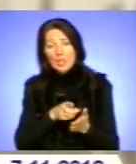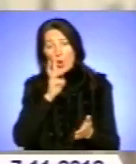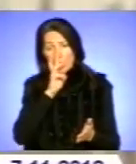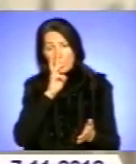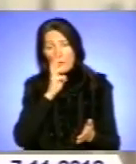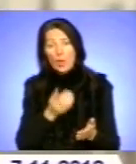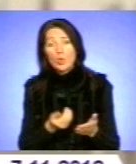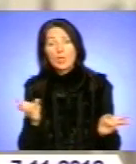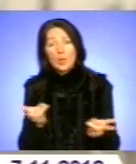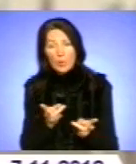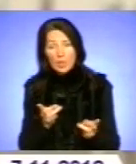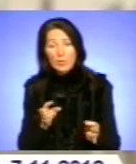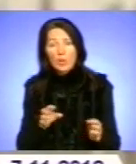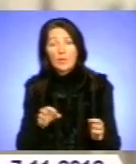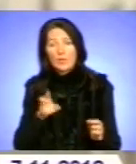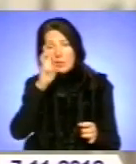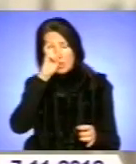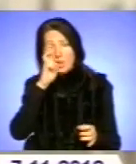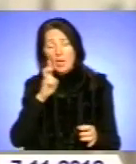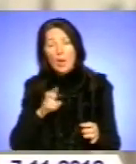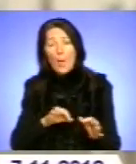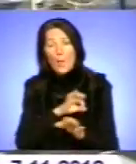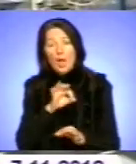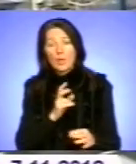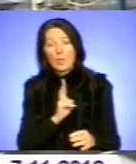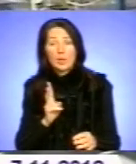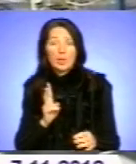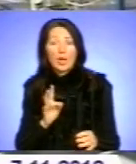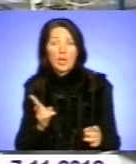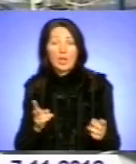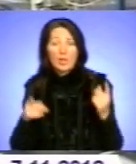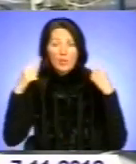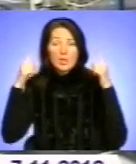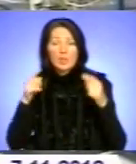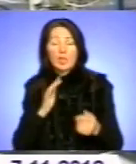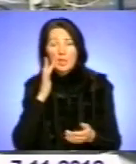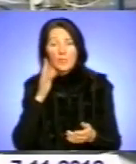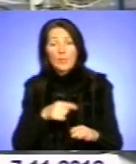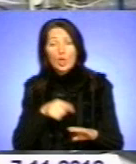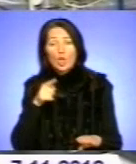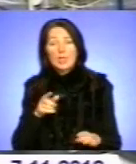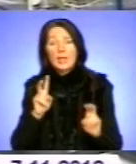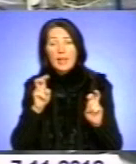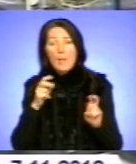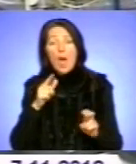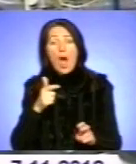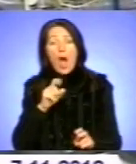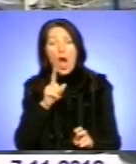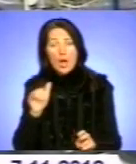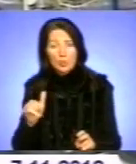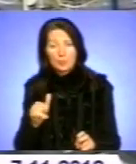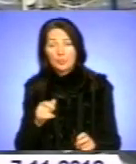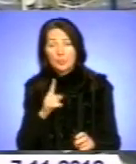стране проектов на какие-то фантастические идеи. Торкнулися і теми газу. Прем'єр підтвердив, що з 1